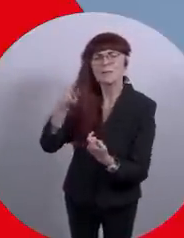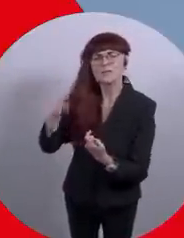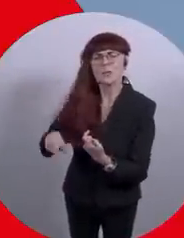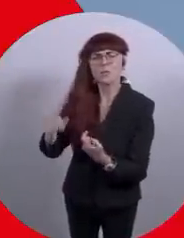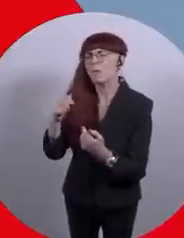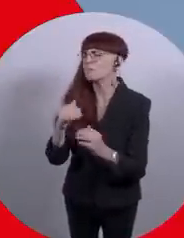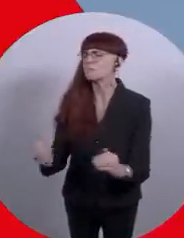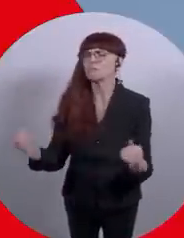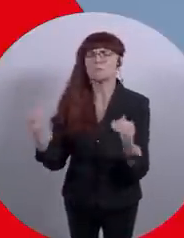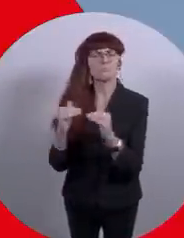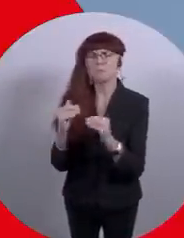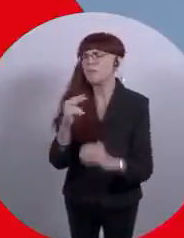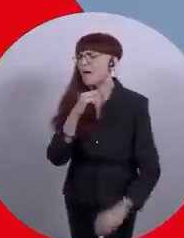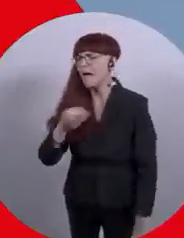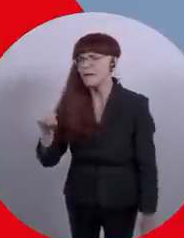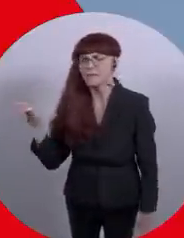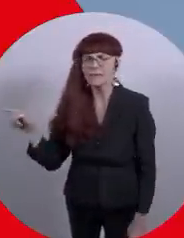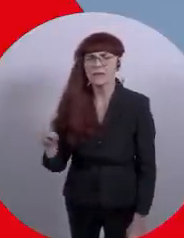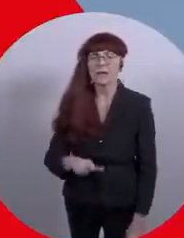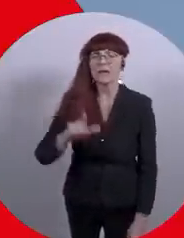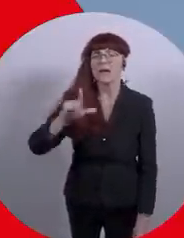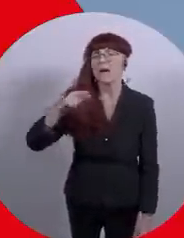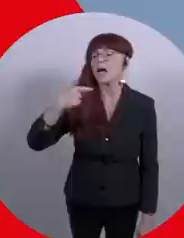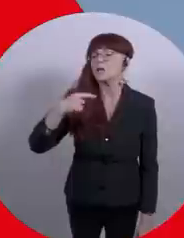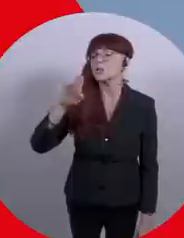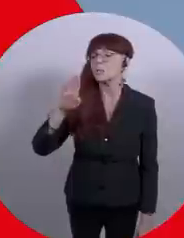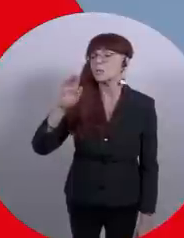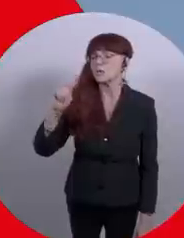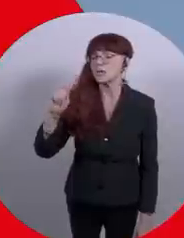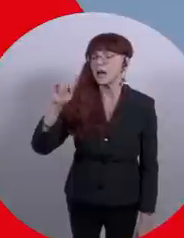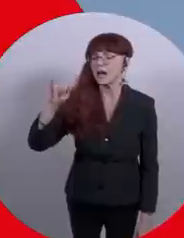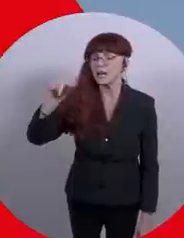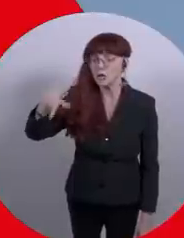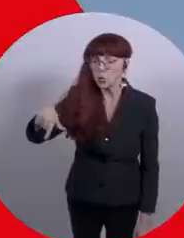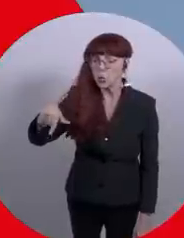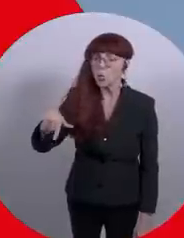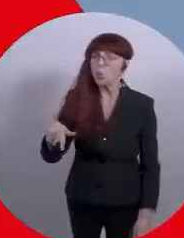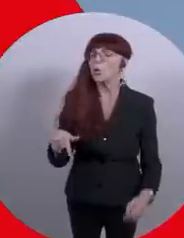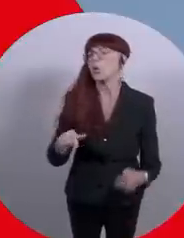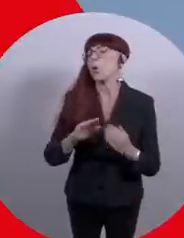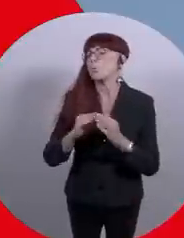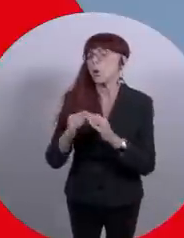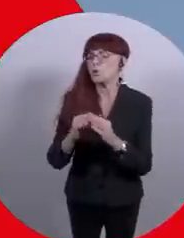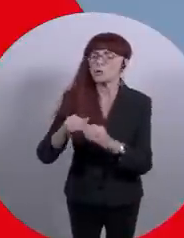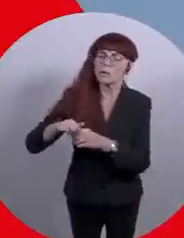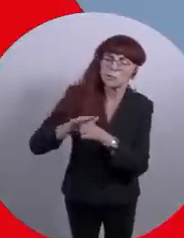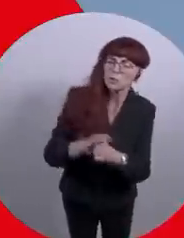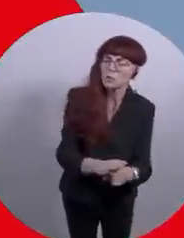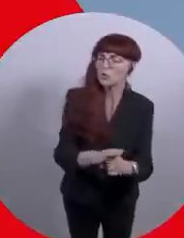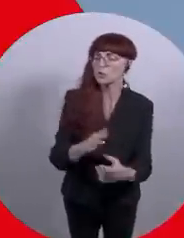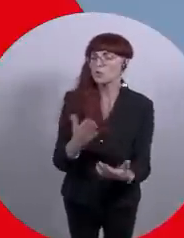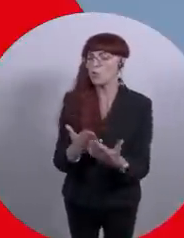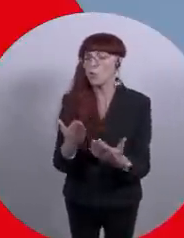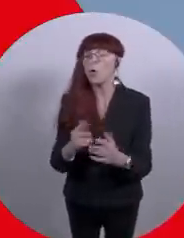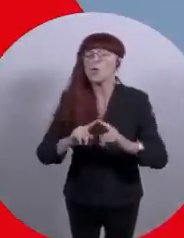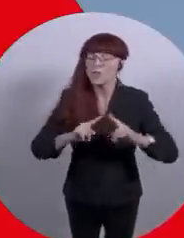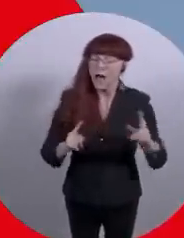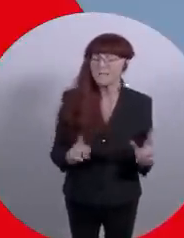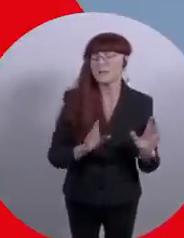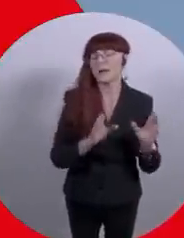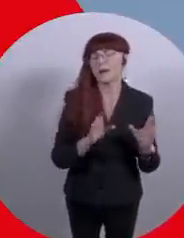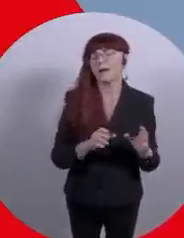gleichwertig sieht die die lgbtq-community presst wo immer sie nur kann und viele viele Leute mehr für die wir einstehen